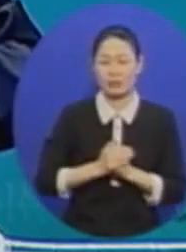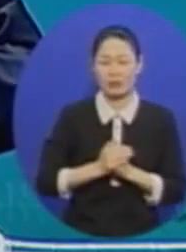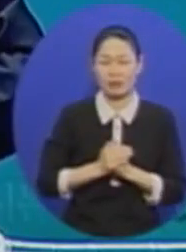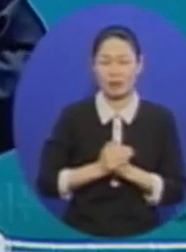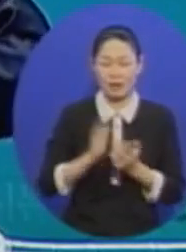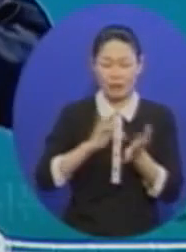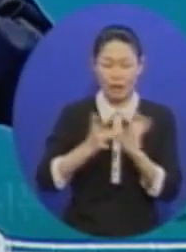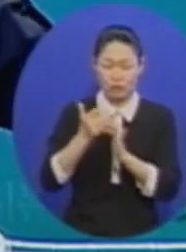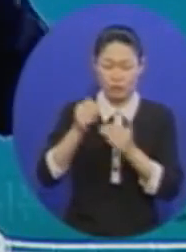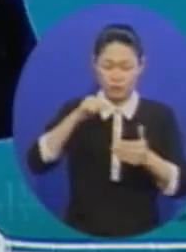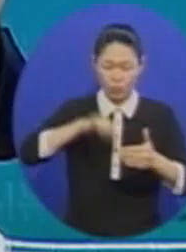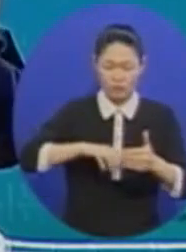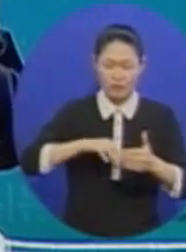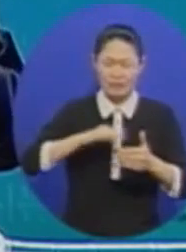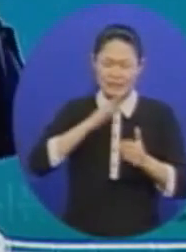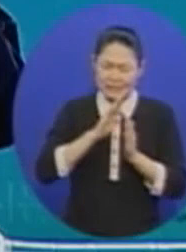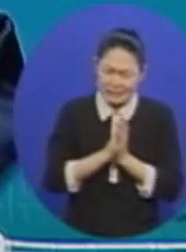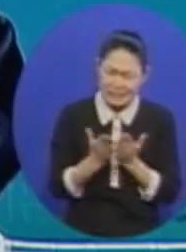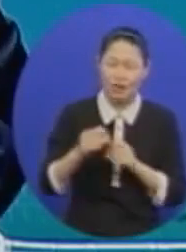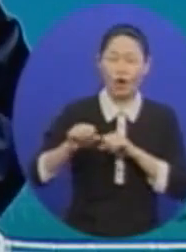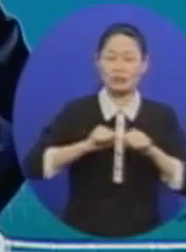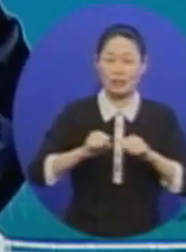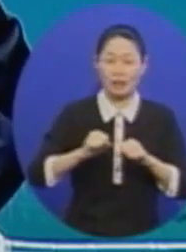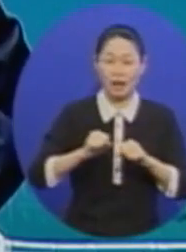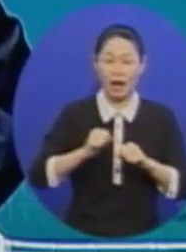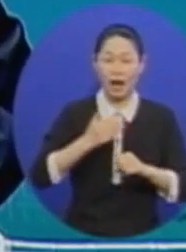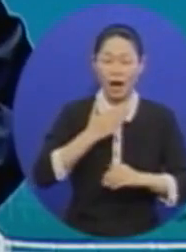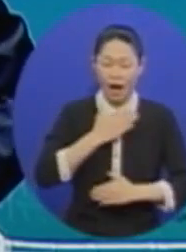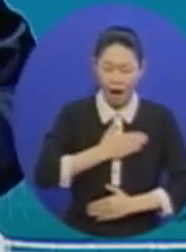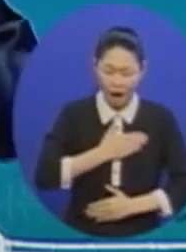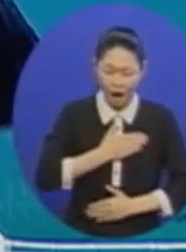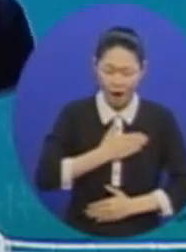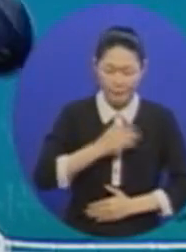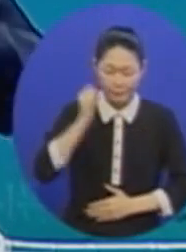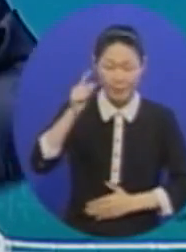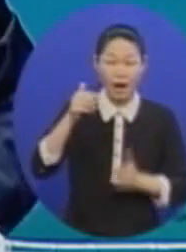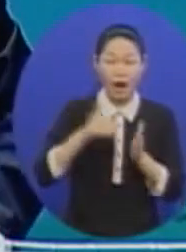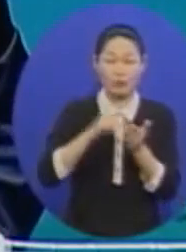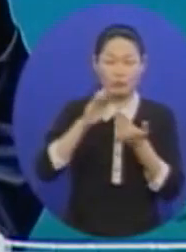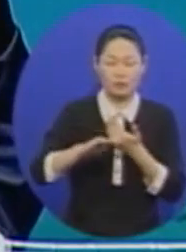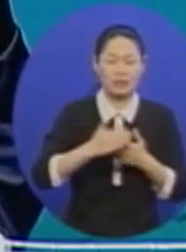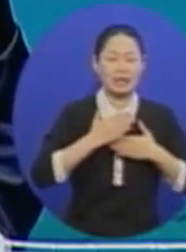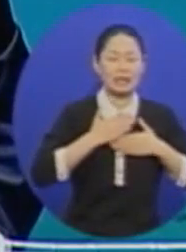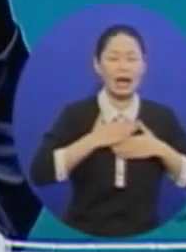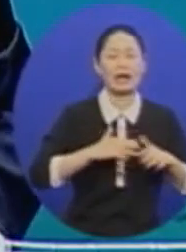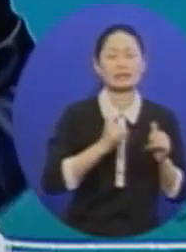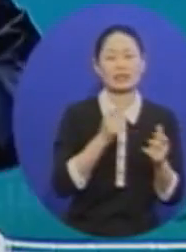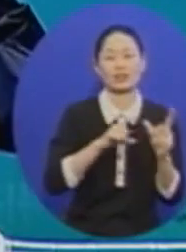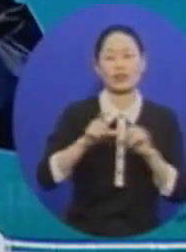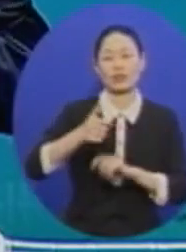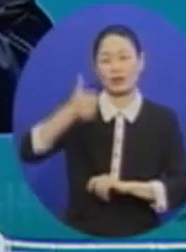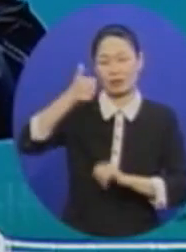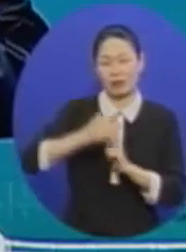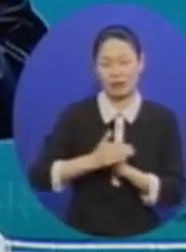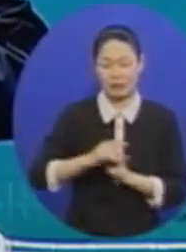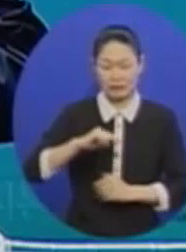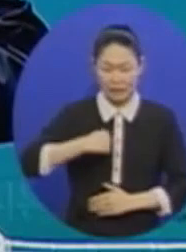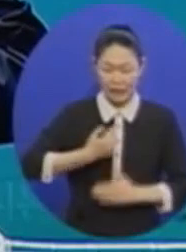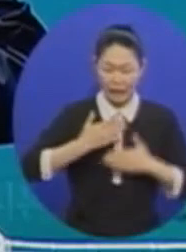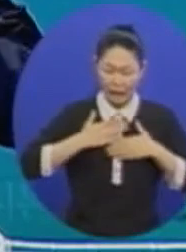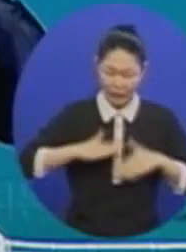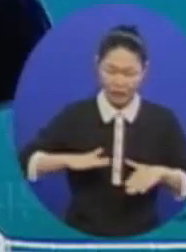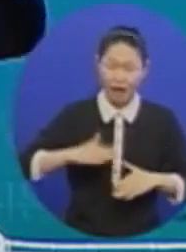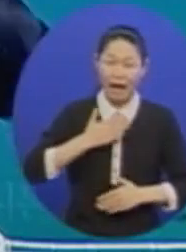예수님이 우리 속에서 친히 역사 하신다는 걸 알고 나면 약한 자가 더 좋답니다 자기가 약한 것을